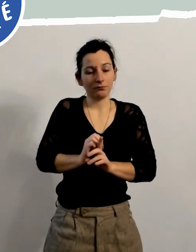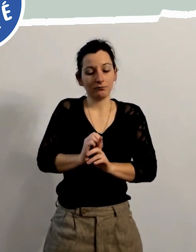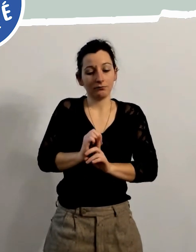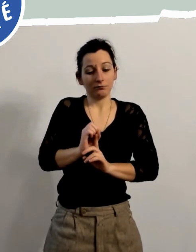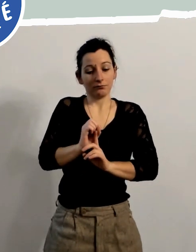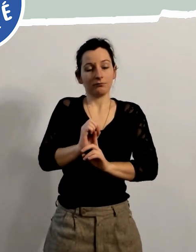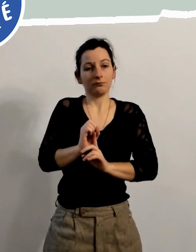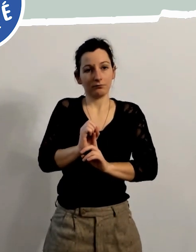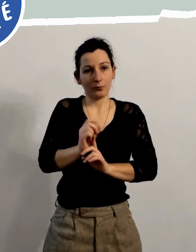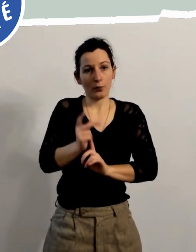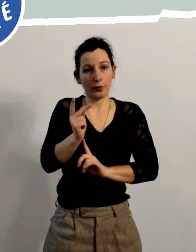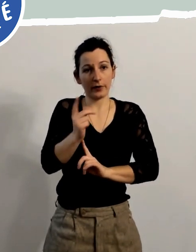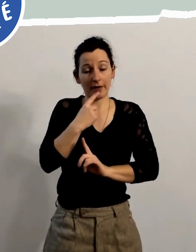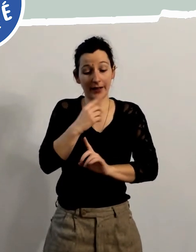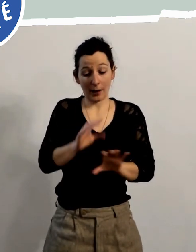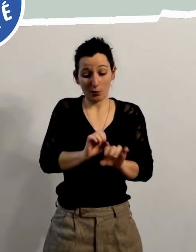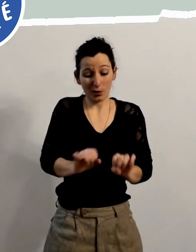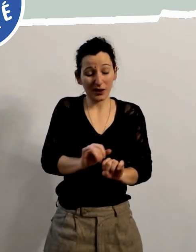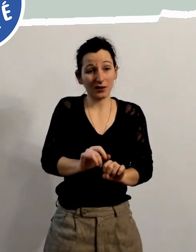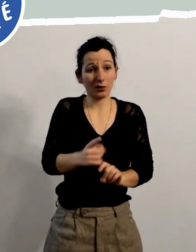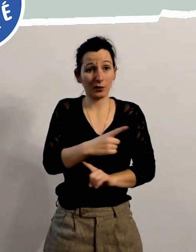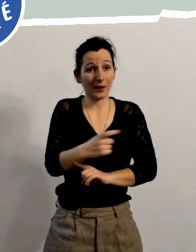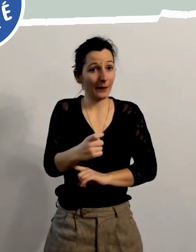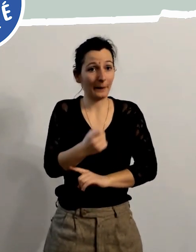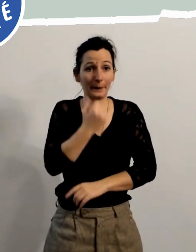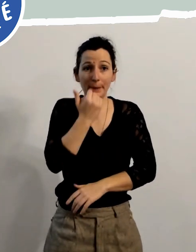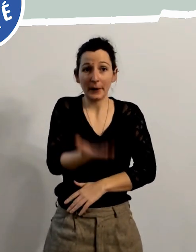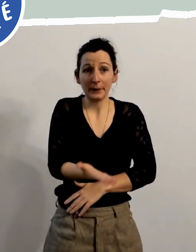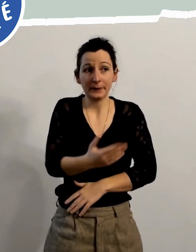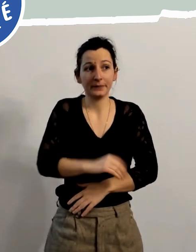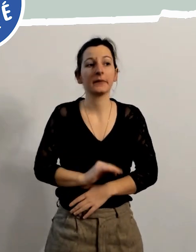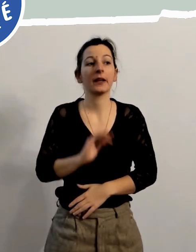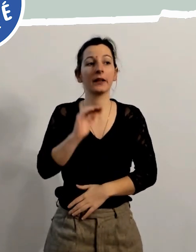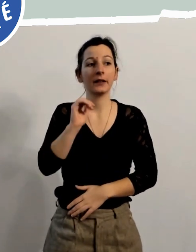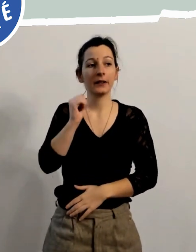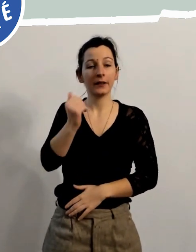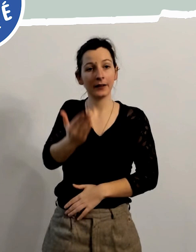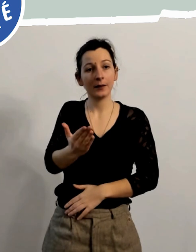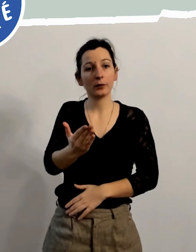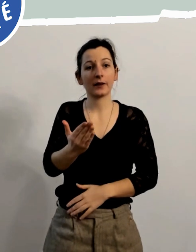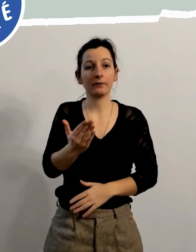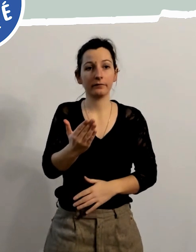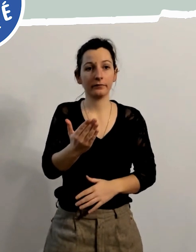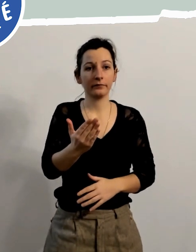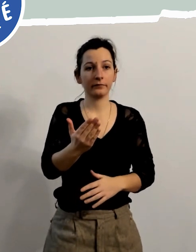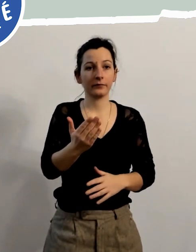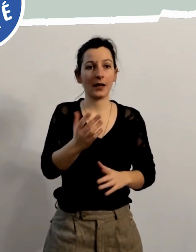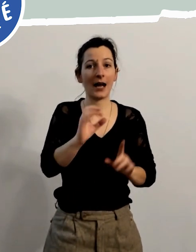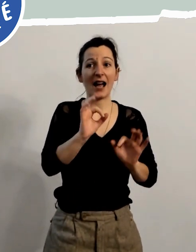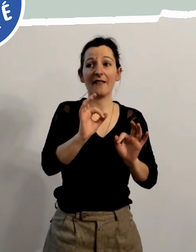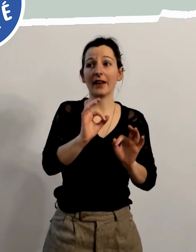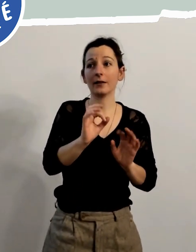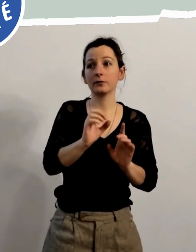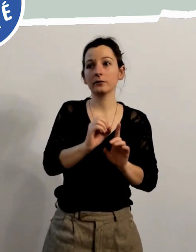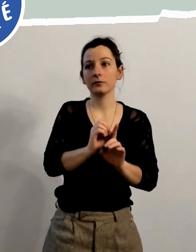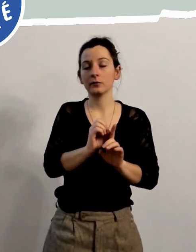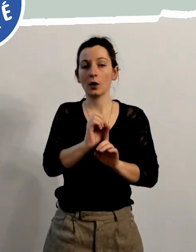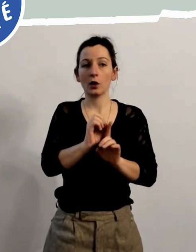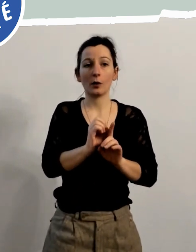élevée, eh bien, la production de spermatozoïdes est affectée. Donc, il y a vraiment un effet thermique plutôt